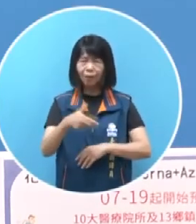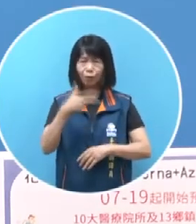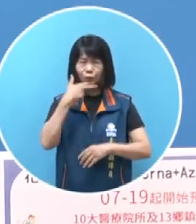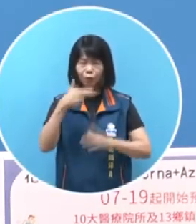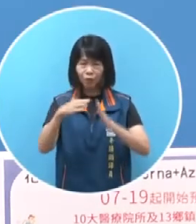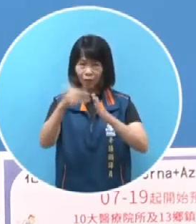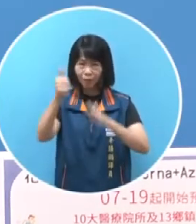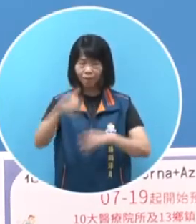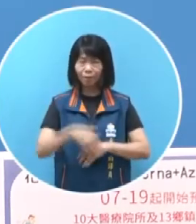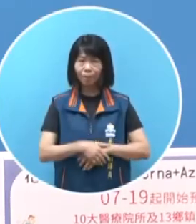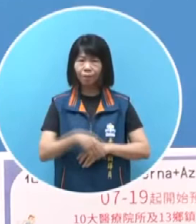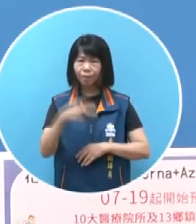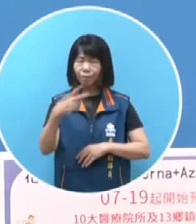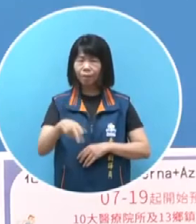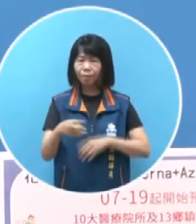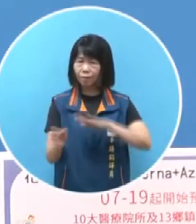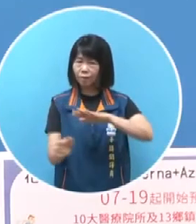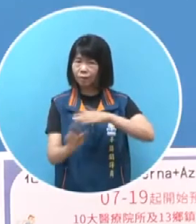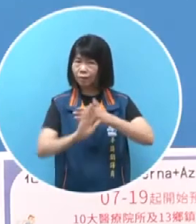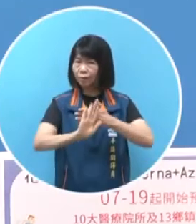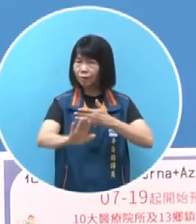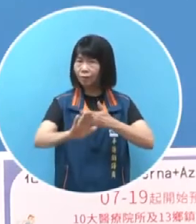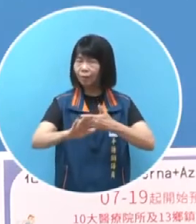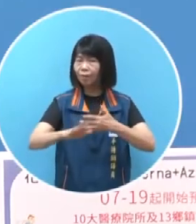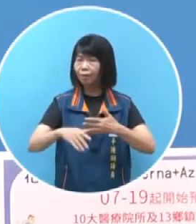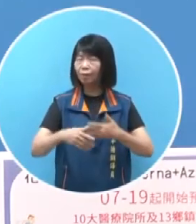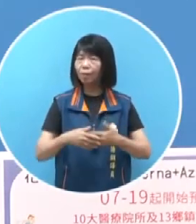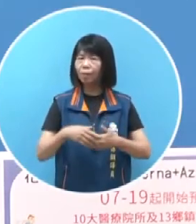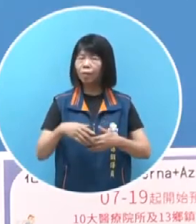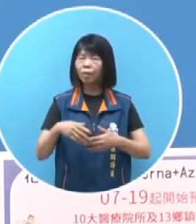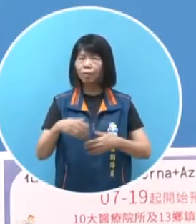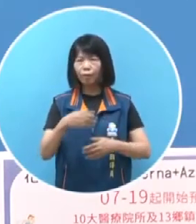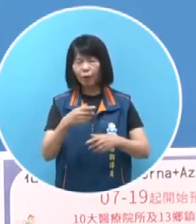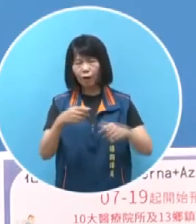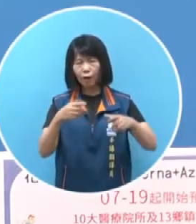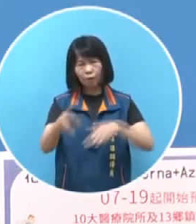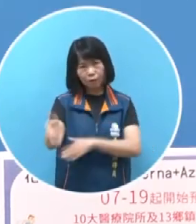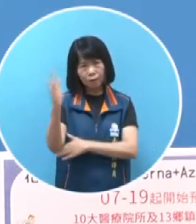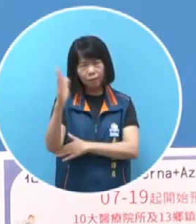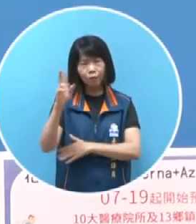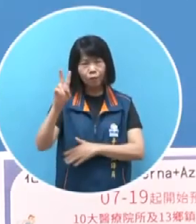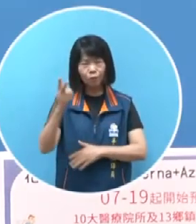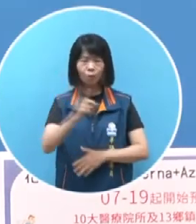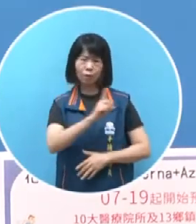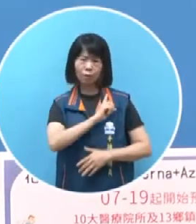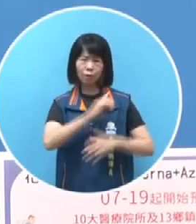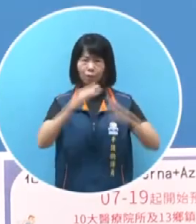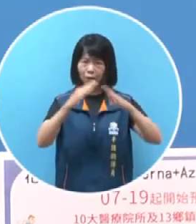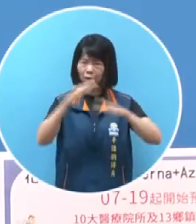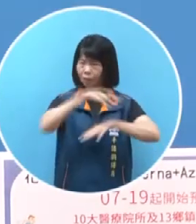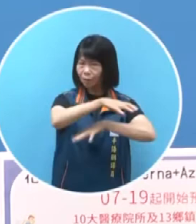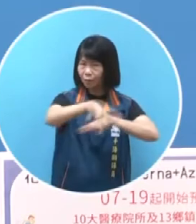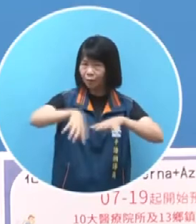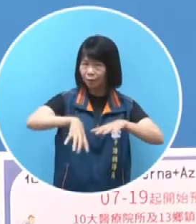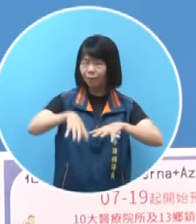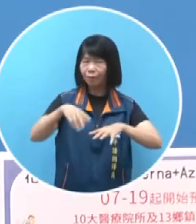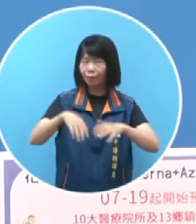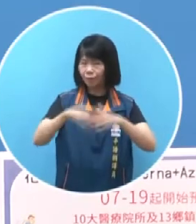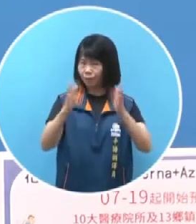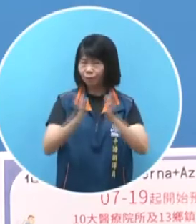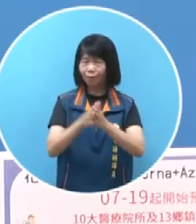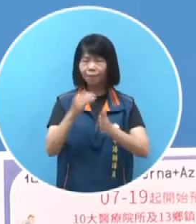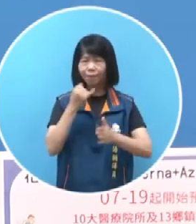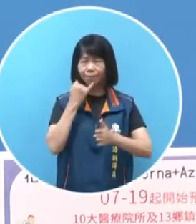谢谢局长。那至于我们其他的部分，就请我们无论是公部门或者是我们自家环境周遭，都能